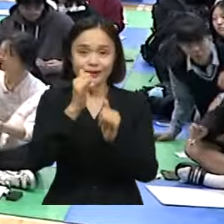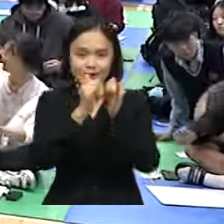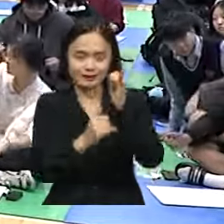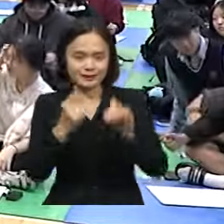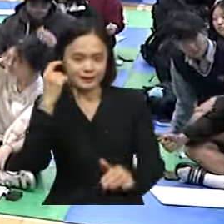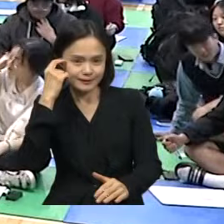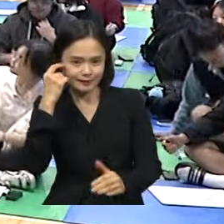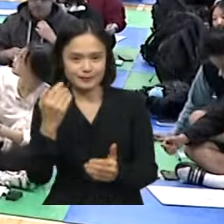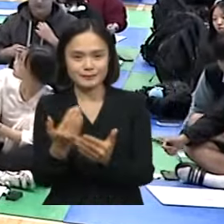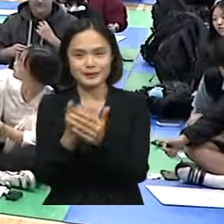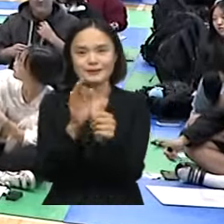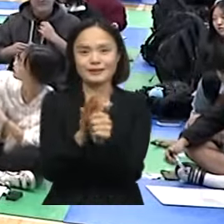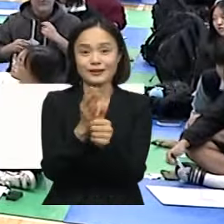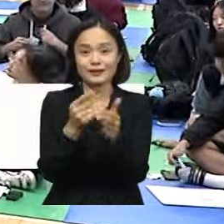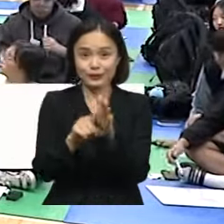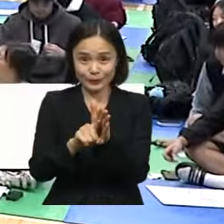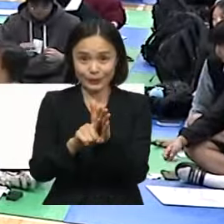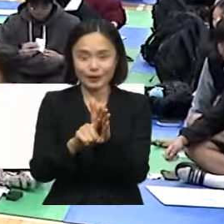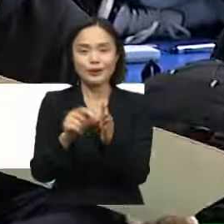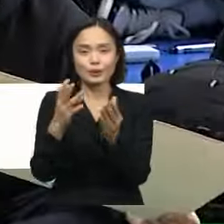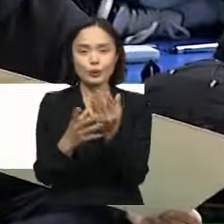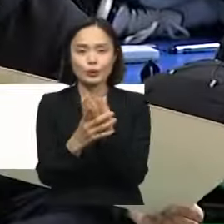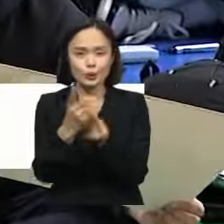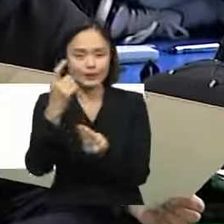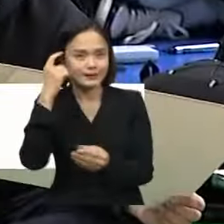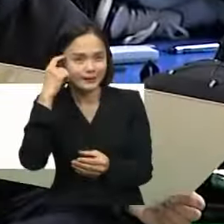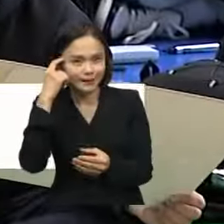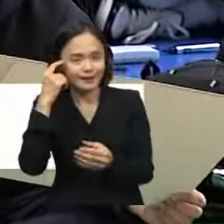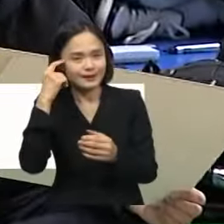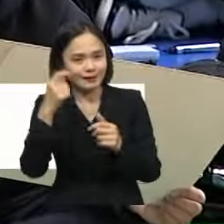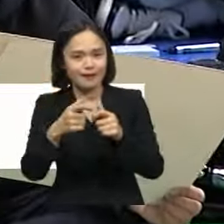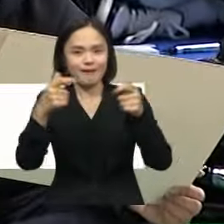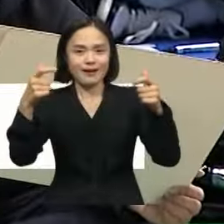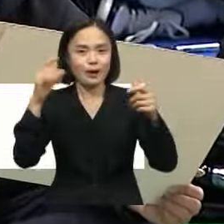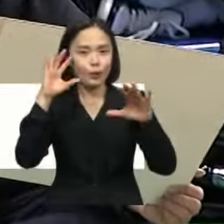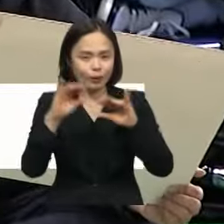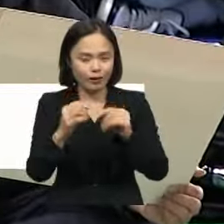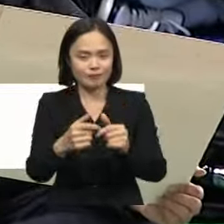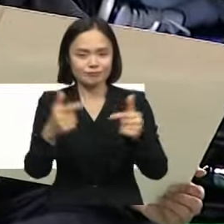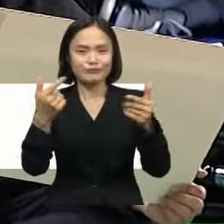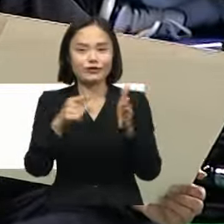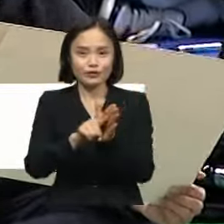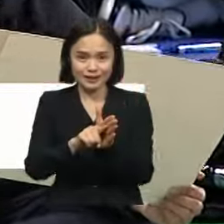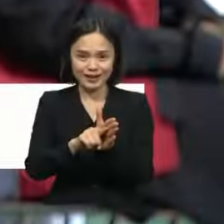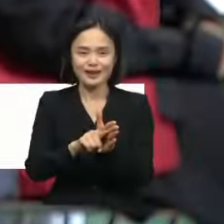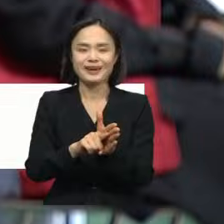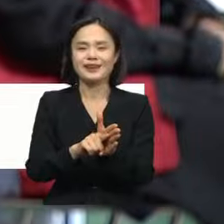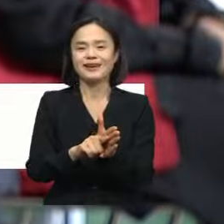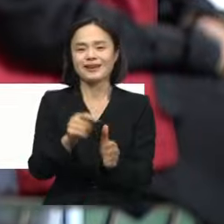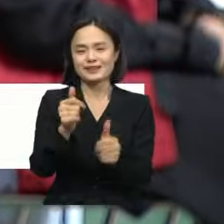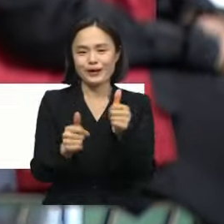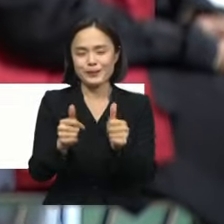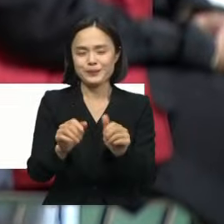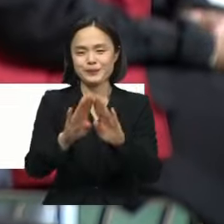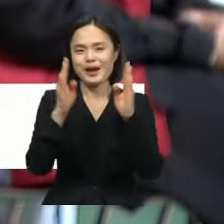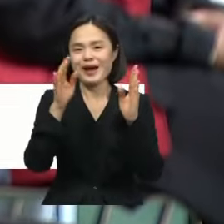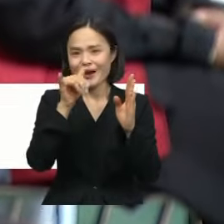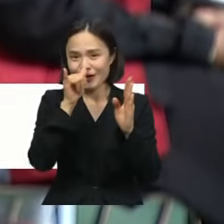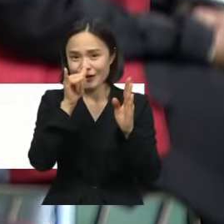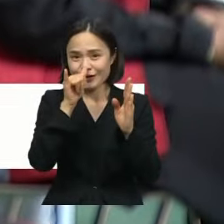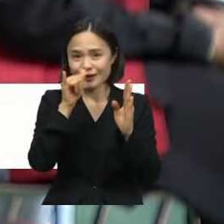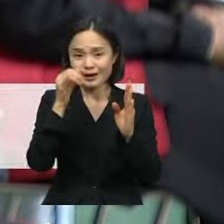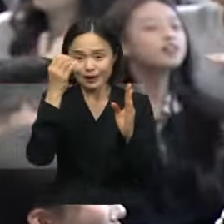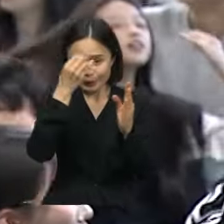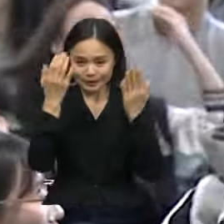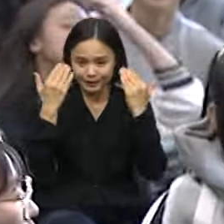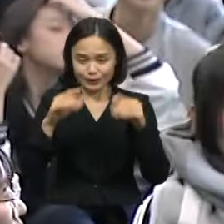통한 통일 인식과 공감대 확산을 위해 마련됐습니다. 올해는 특히 동두천시 내 4개 고등학교가